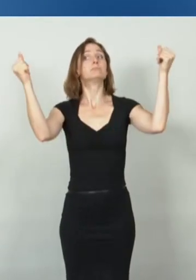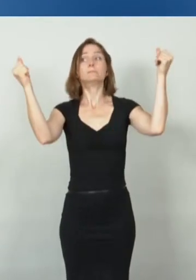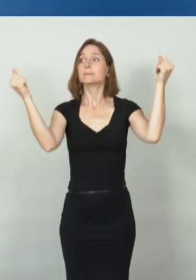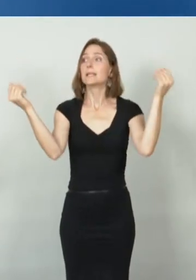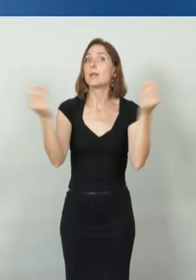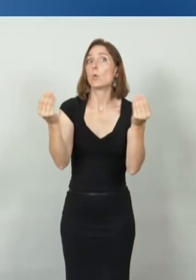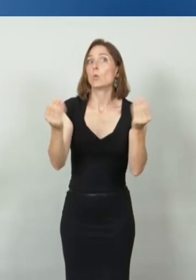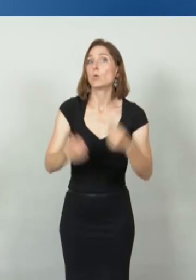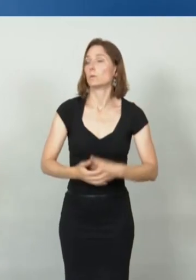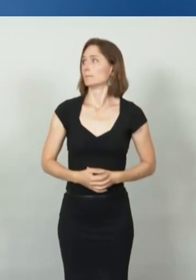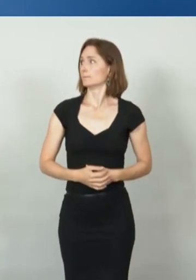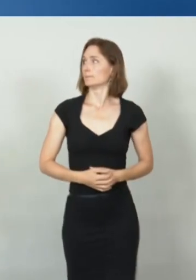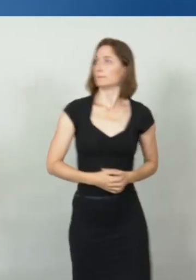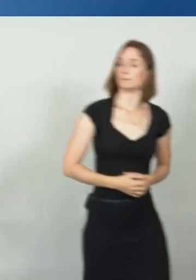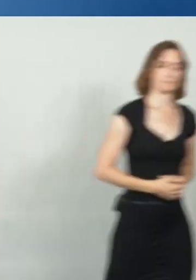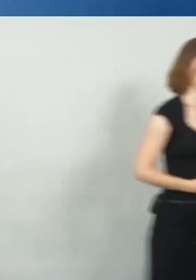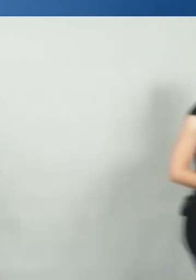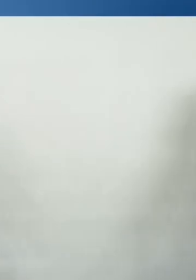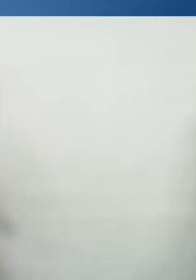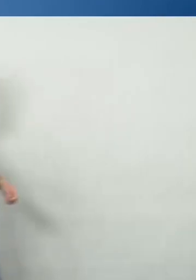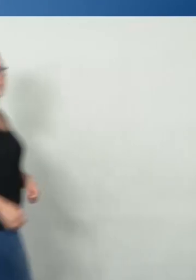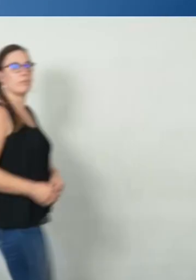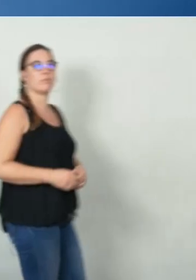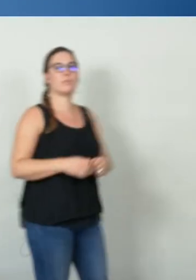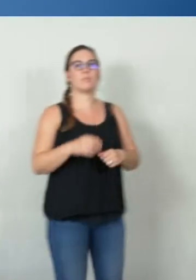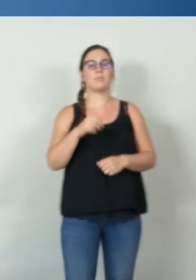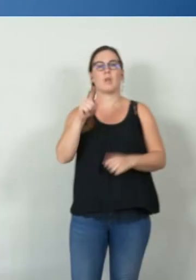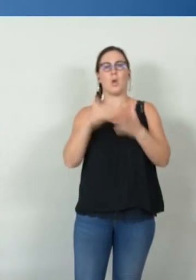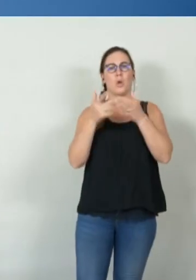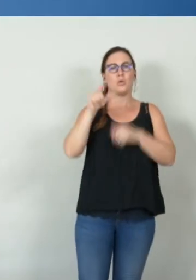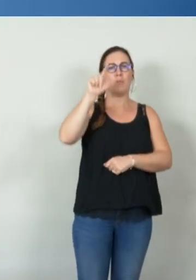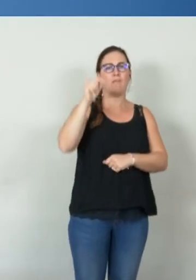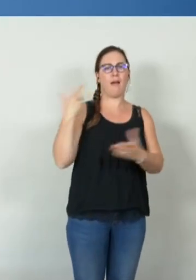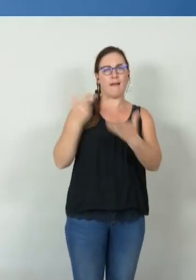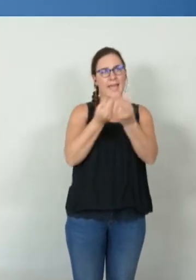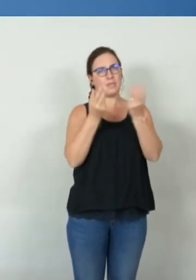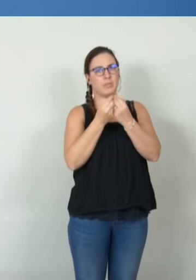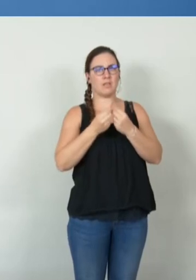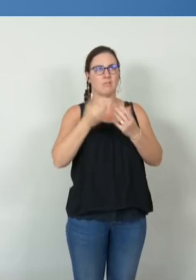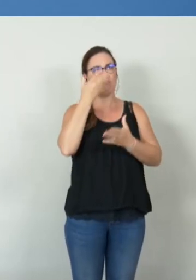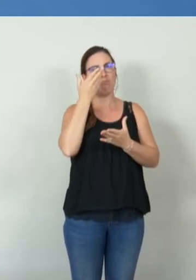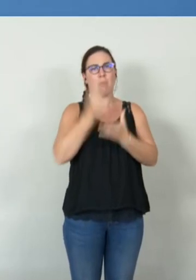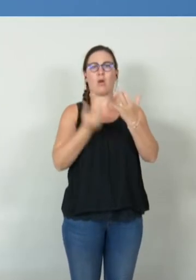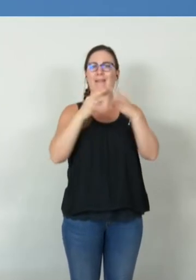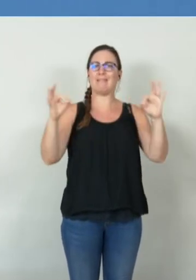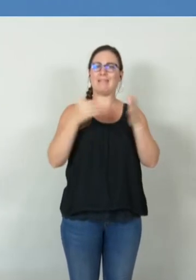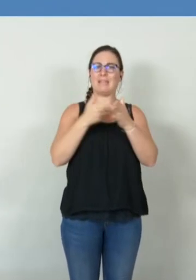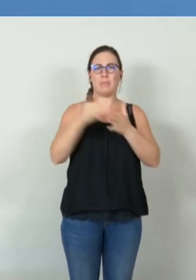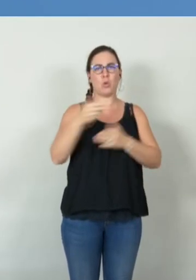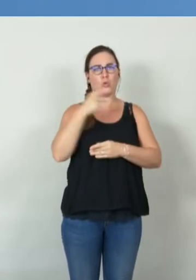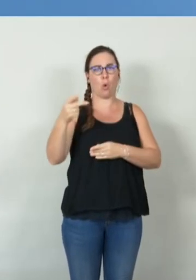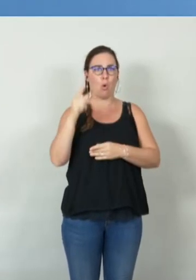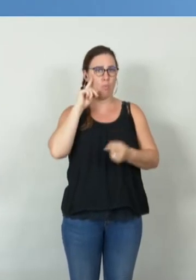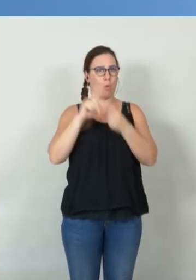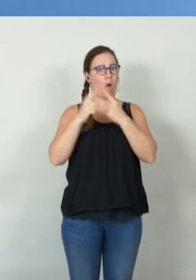vous nous expliquez qu'il manque 10 millions d'euros du budget à cause de la crise sanitaire du covid or dans la présentation de